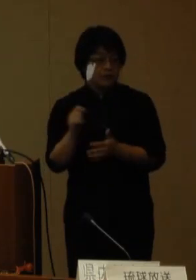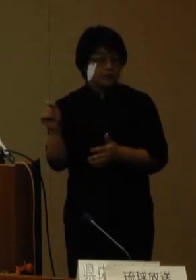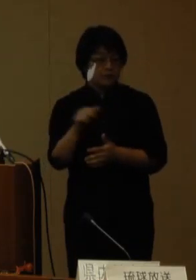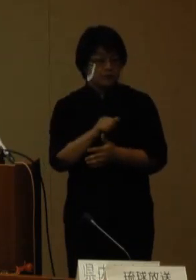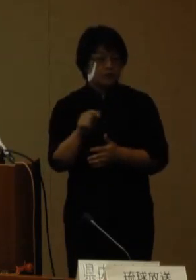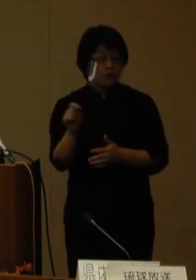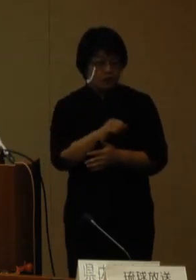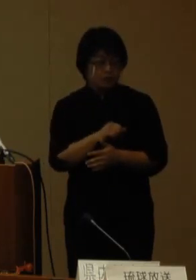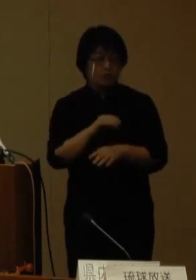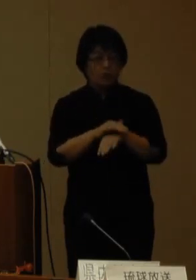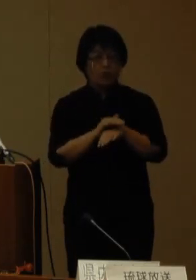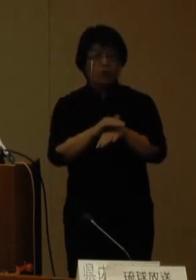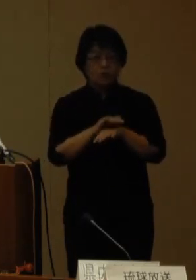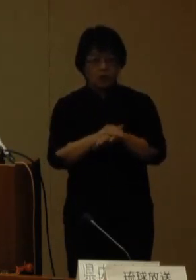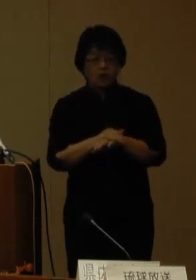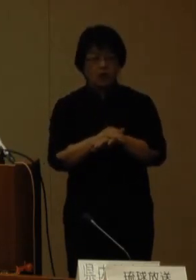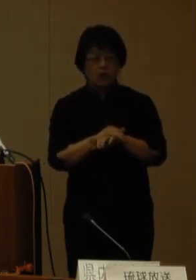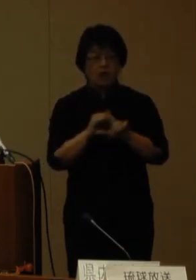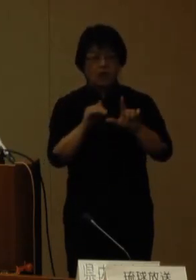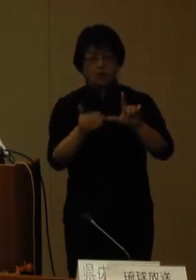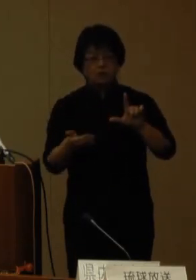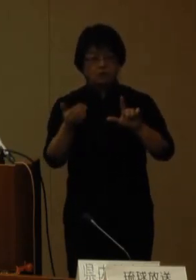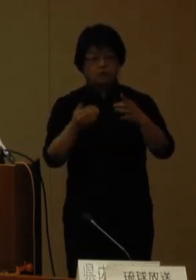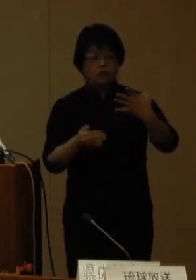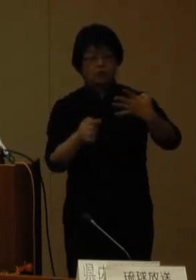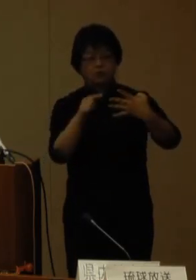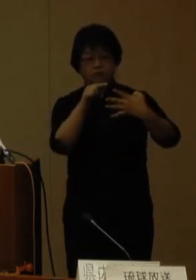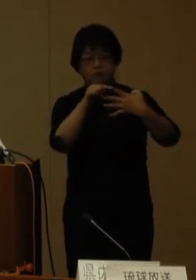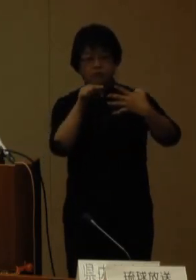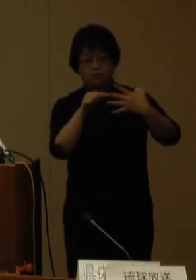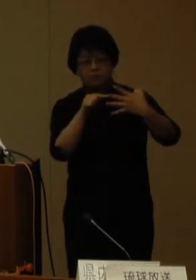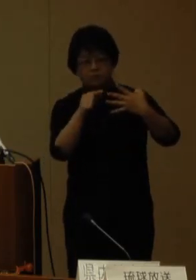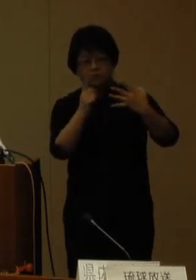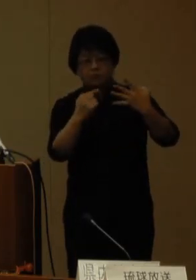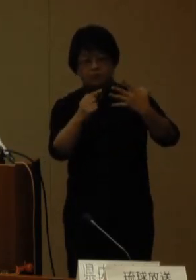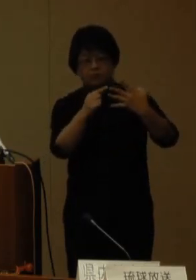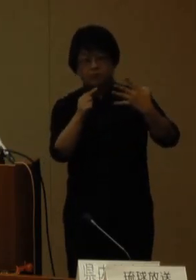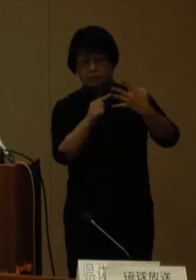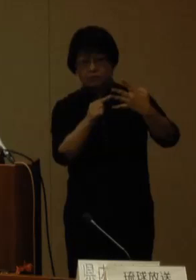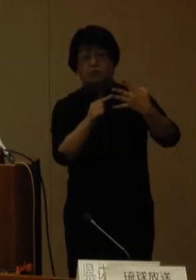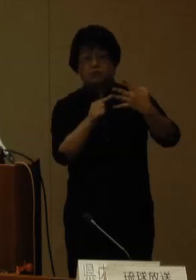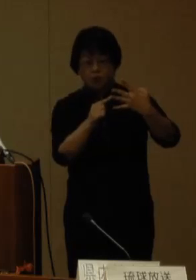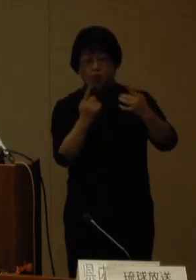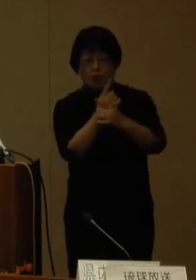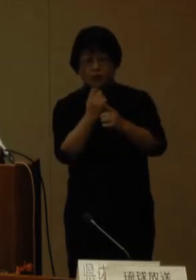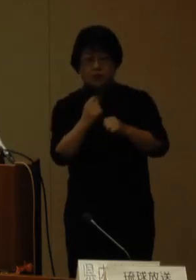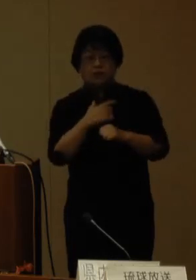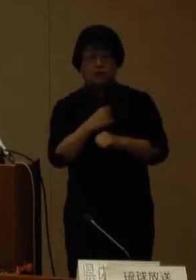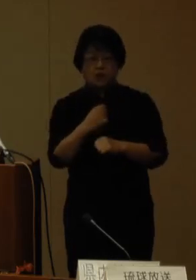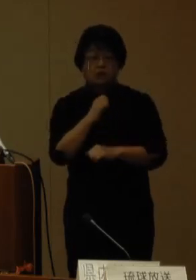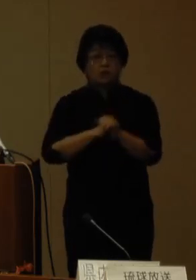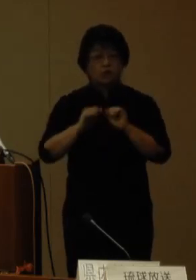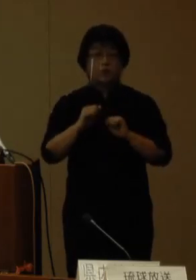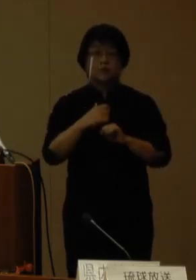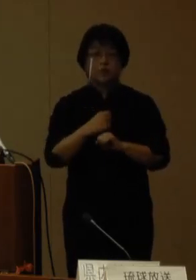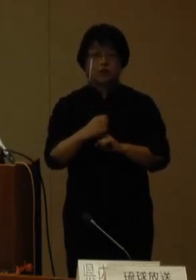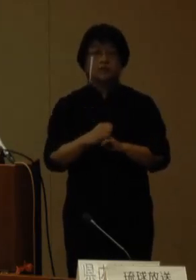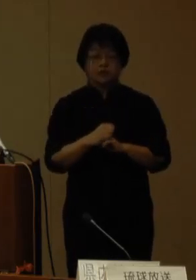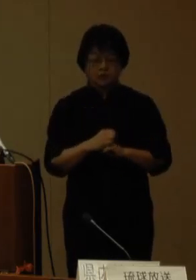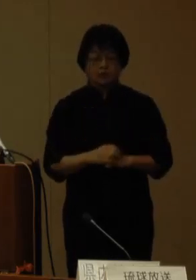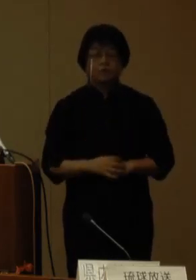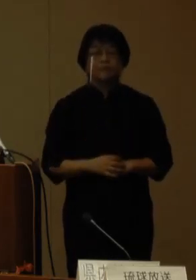3、ステージ2に、数値を改善していけるようしっかり取り組んでいきたいと思いますし、またその